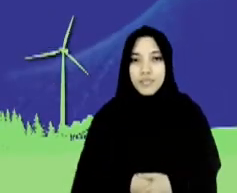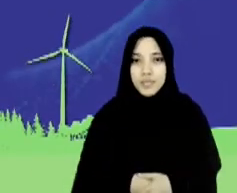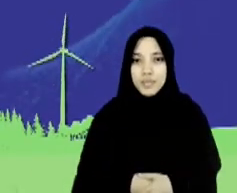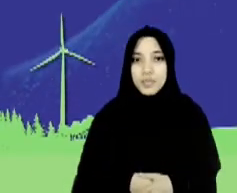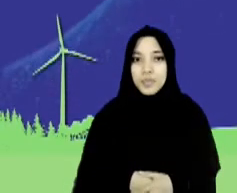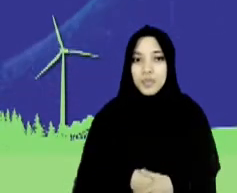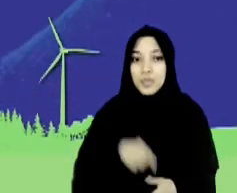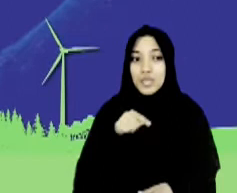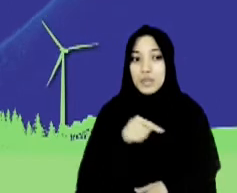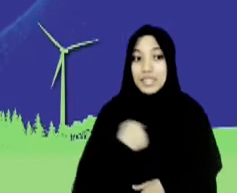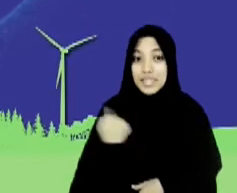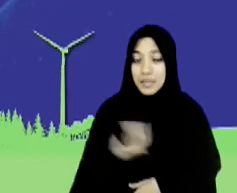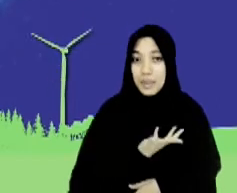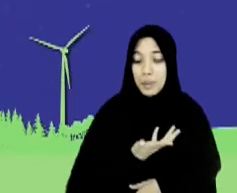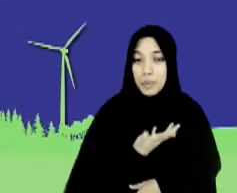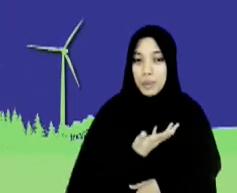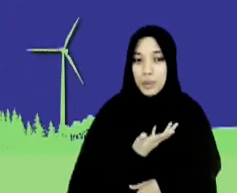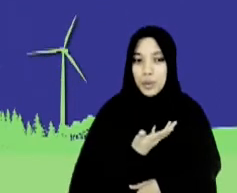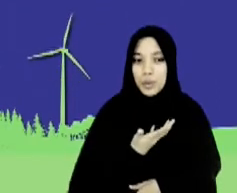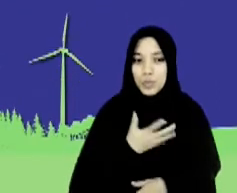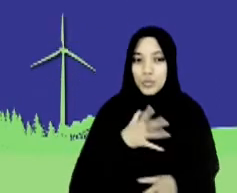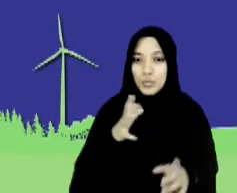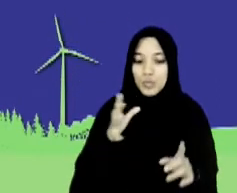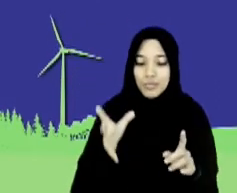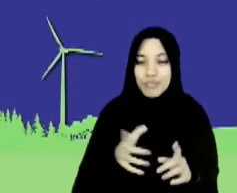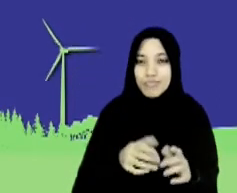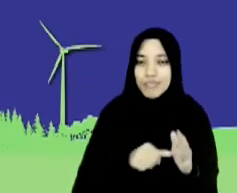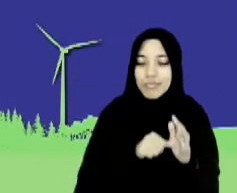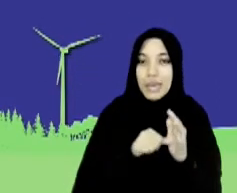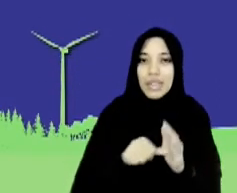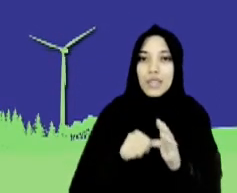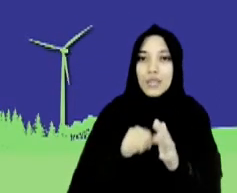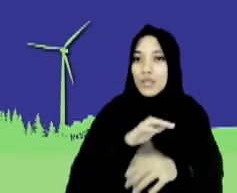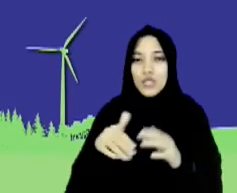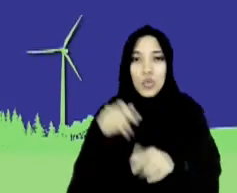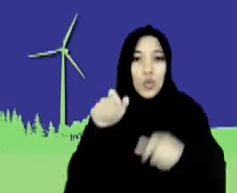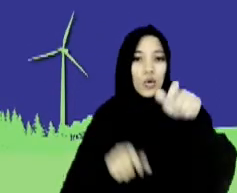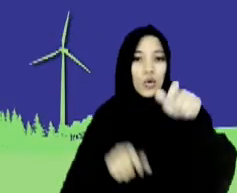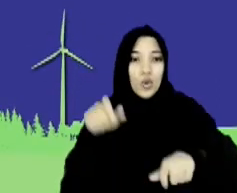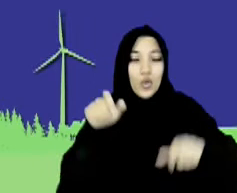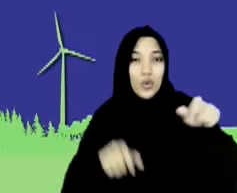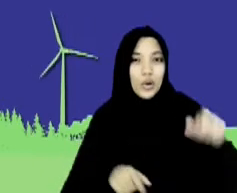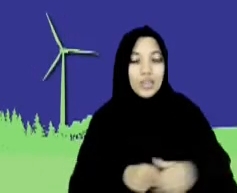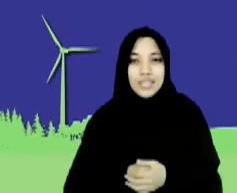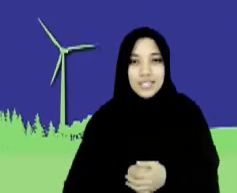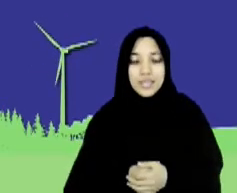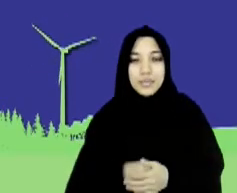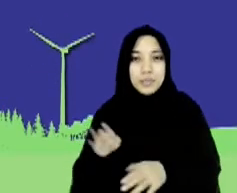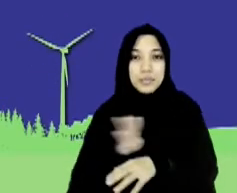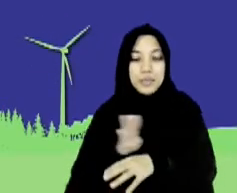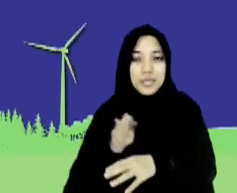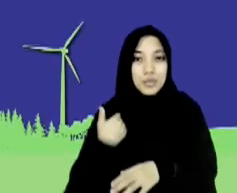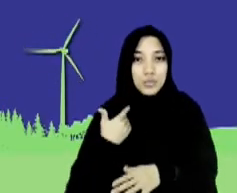eh kita ingin encourage para eh Bu players also our as financial industry